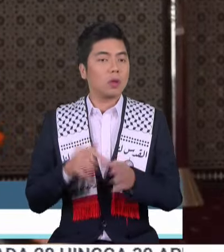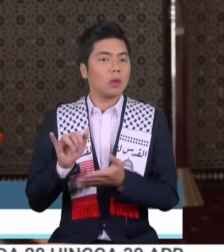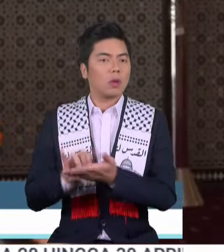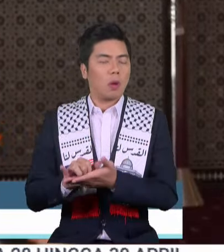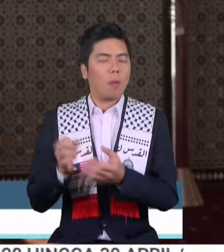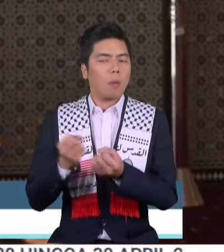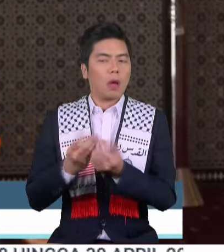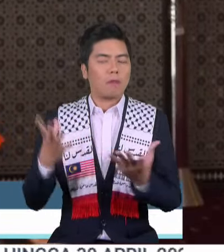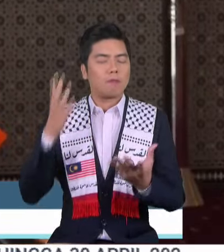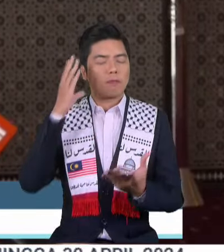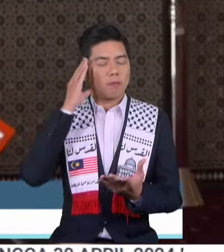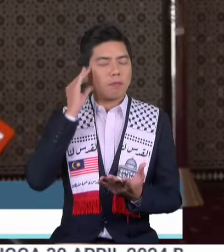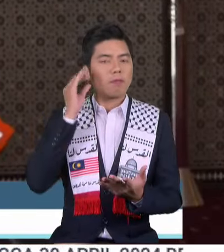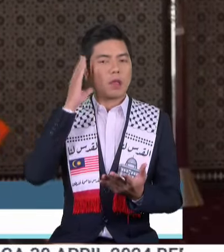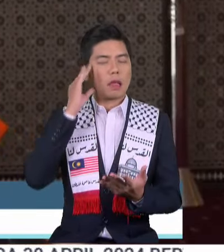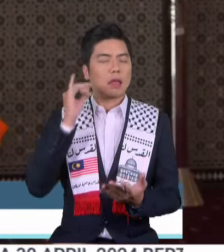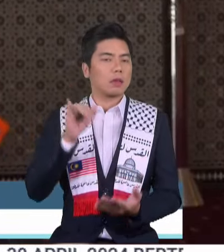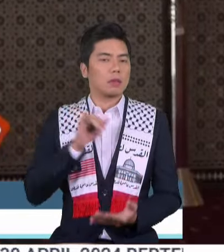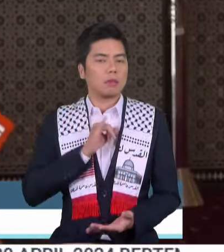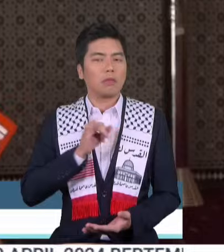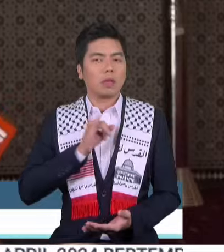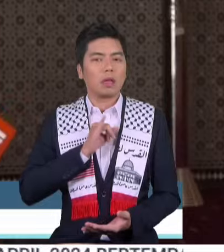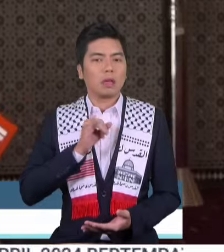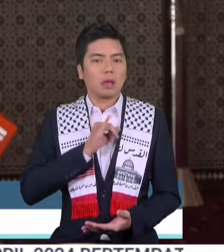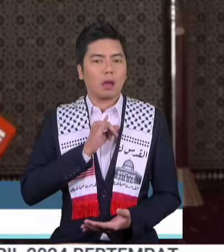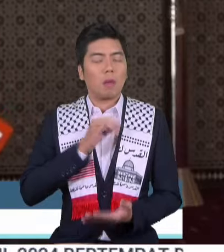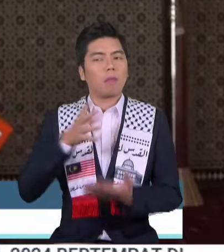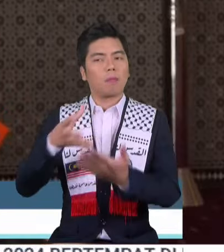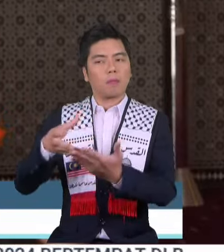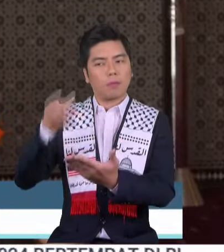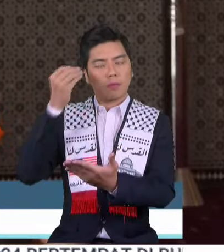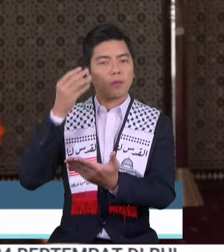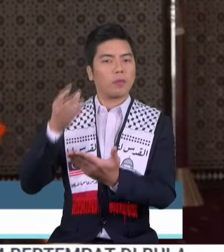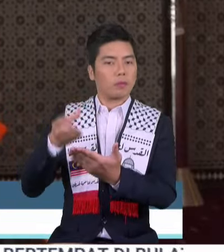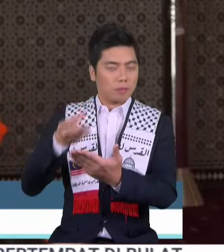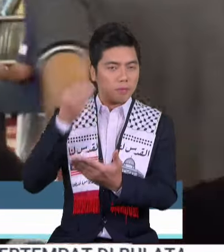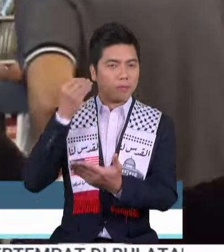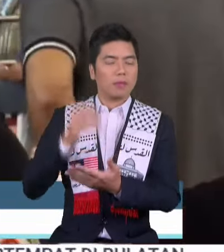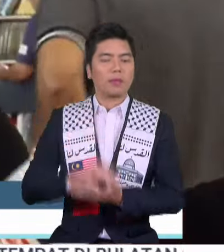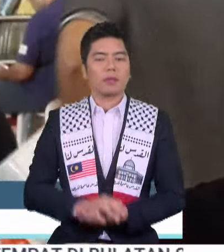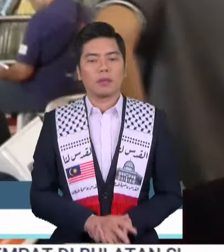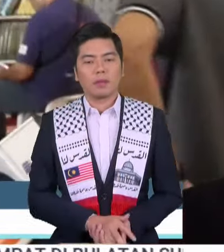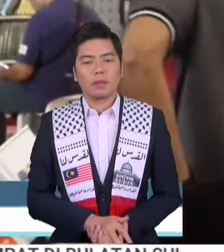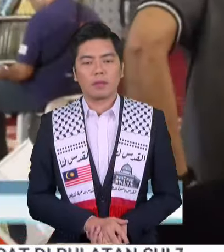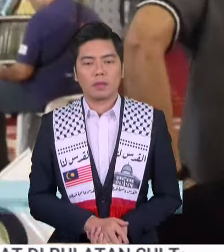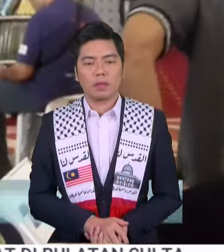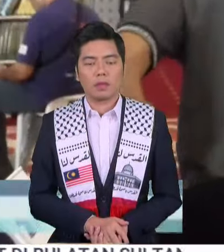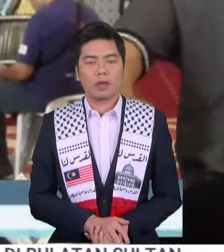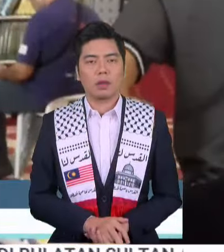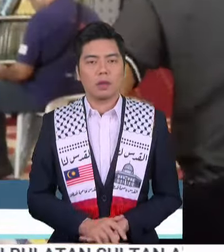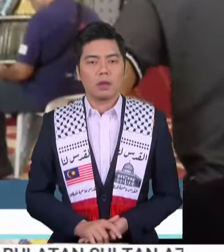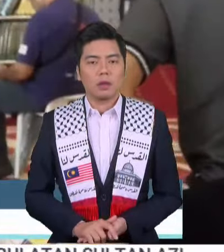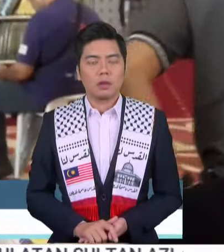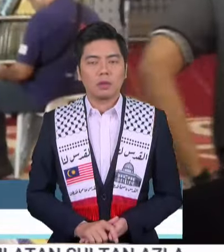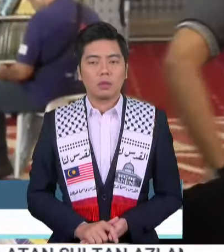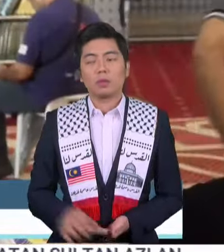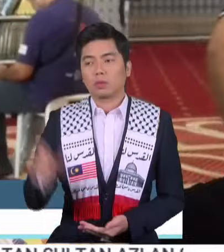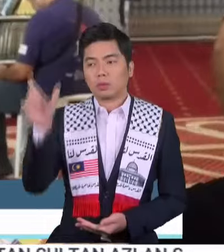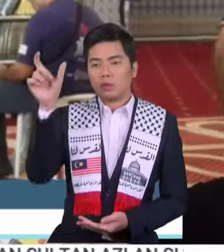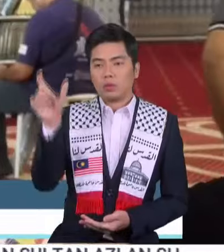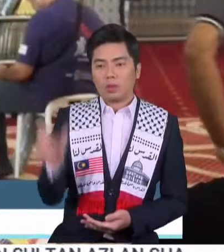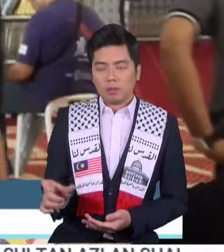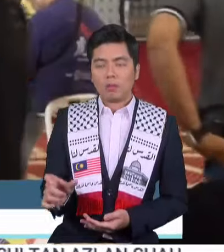banyak pengalaman yang saya timba daripada kepimpinan beliau. Dia ni seorang